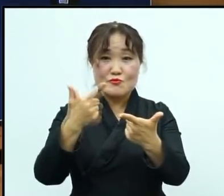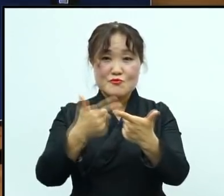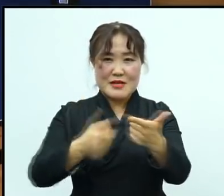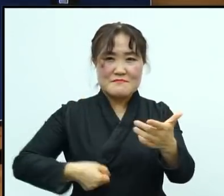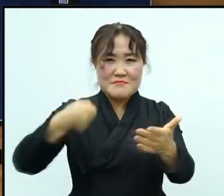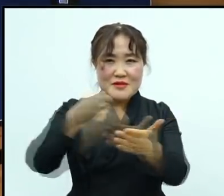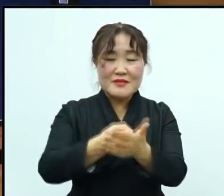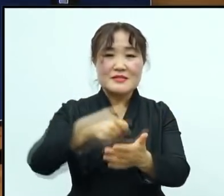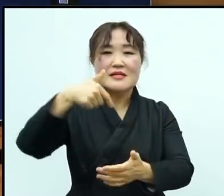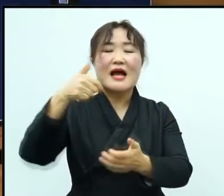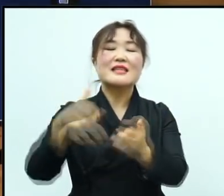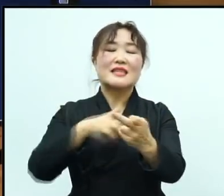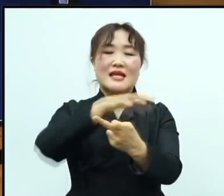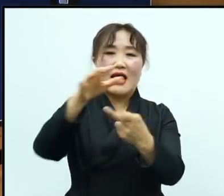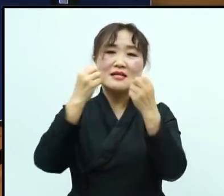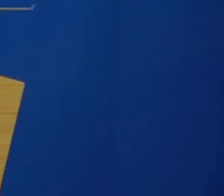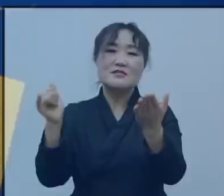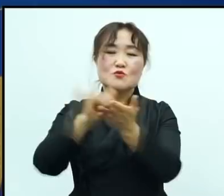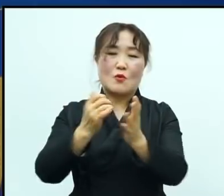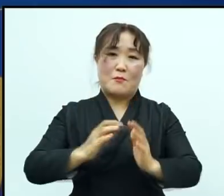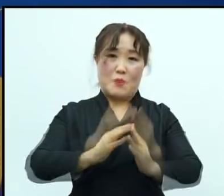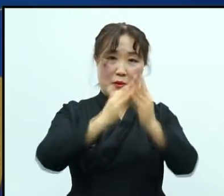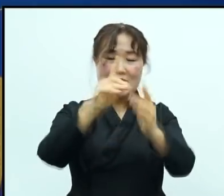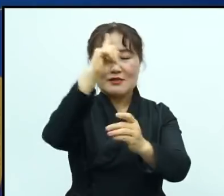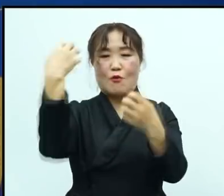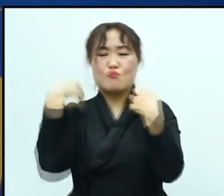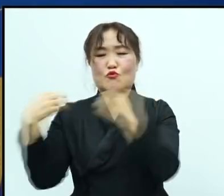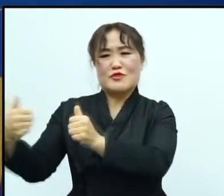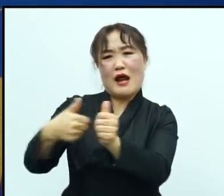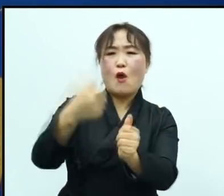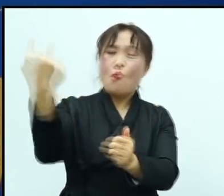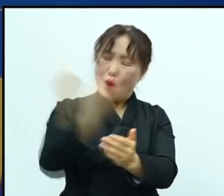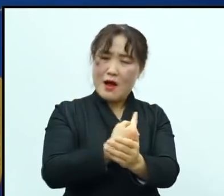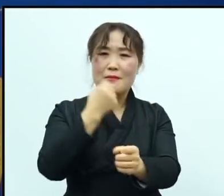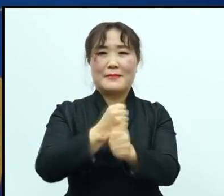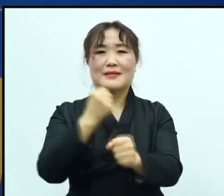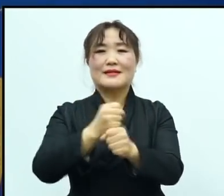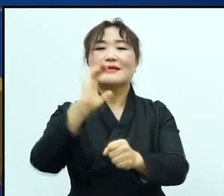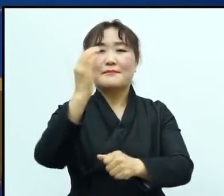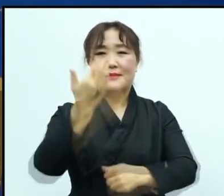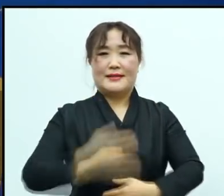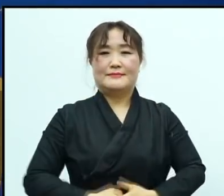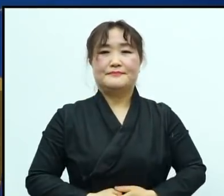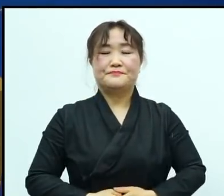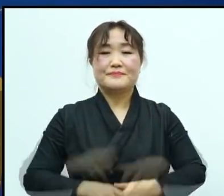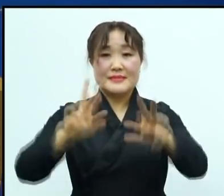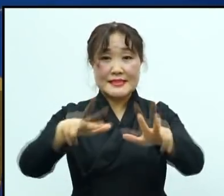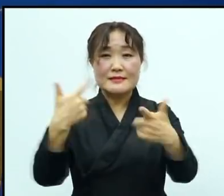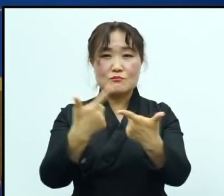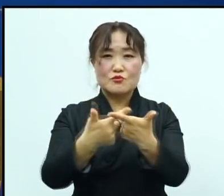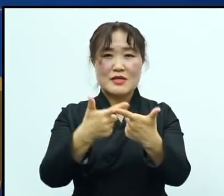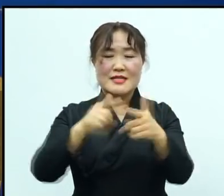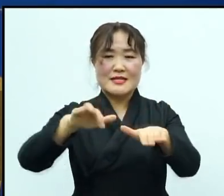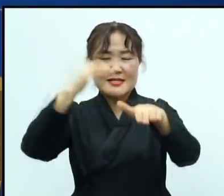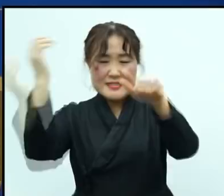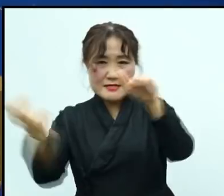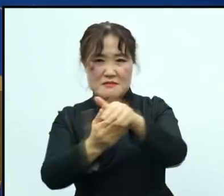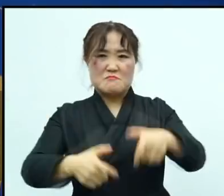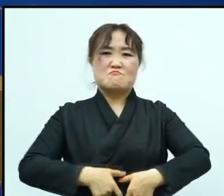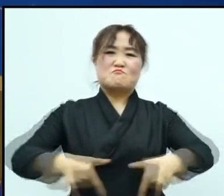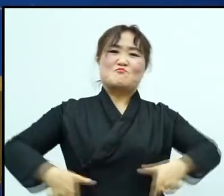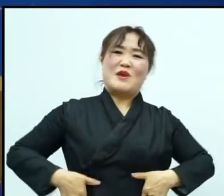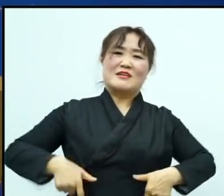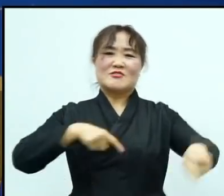가덕 신공항 완공 시간표에 정부가 따라오도록 만들겠습니다. 지금 부산은 이를 실현할 수 있는 배짱과